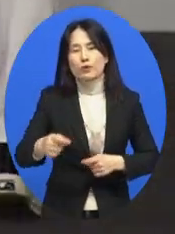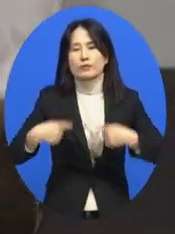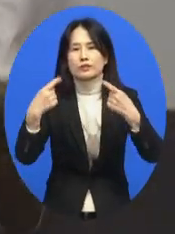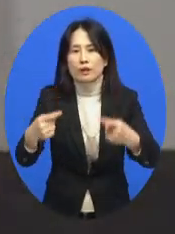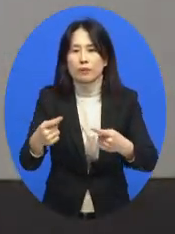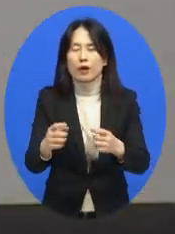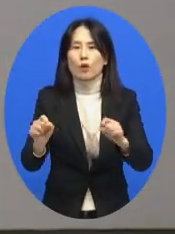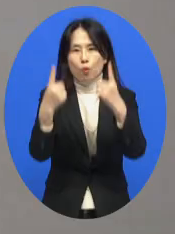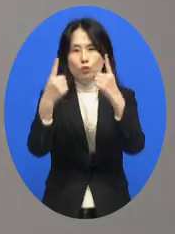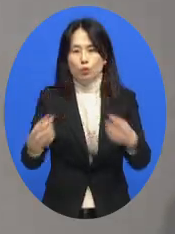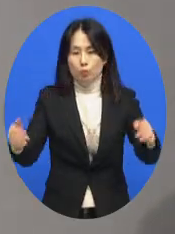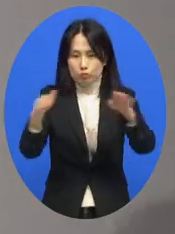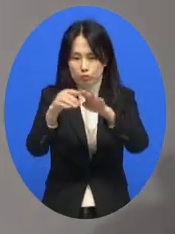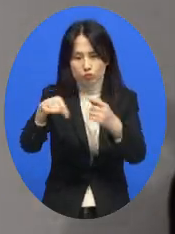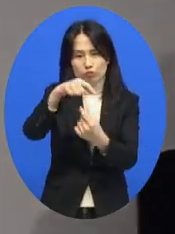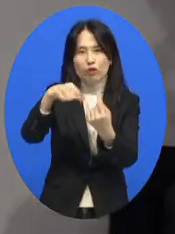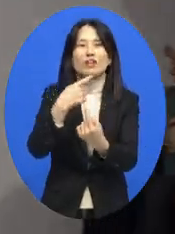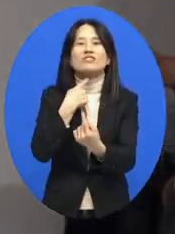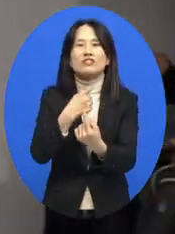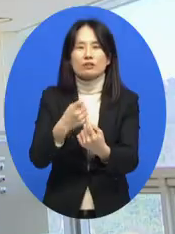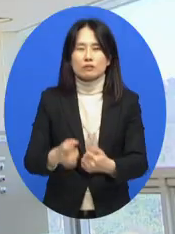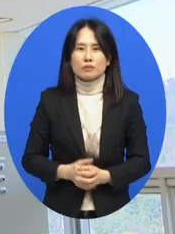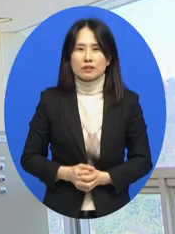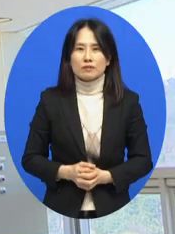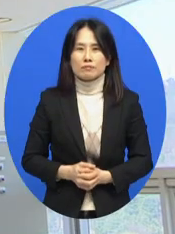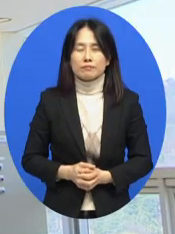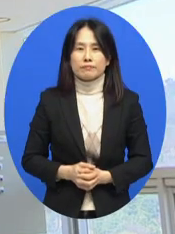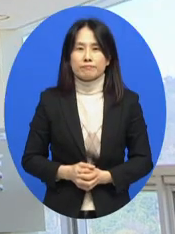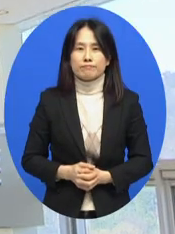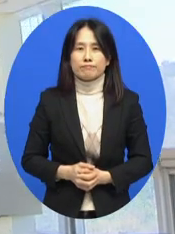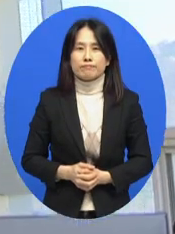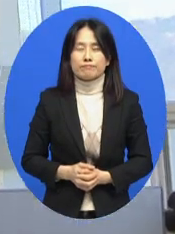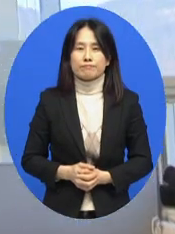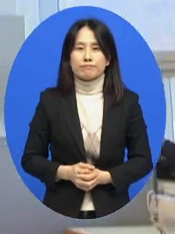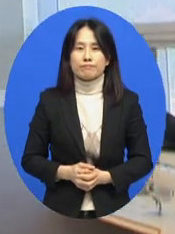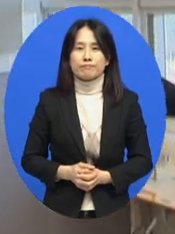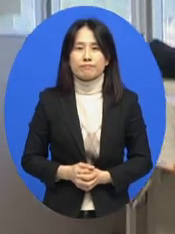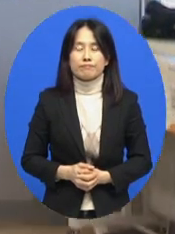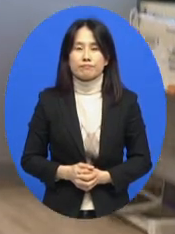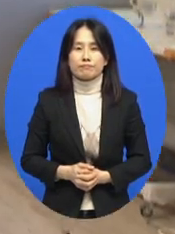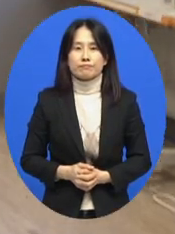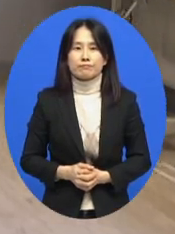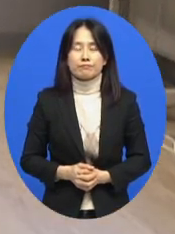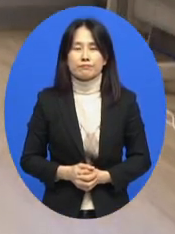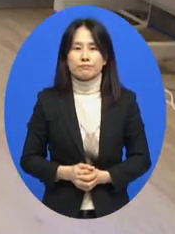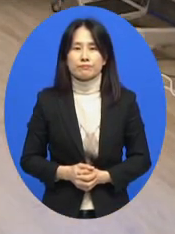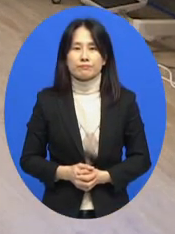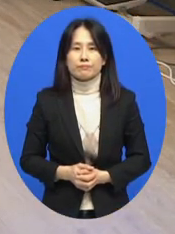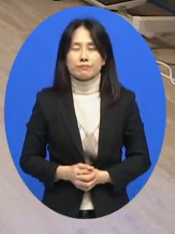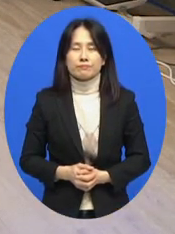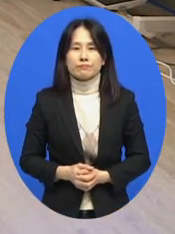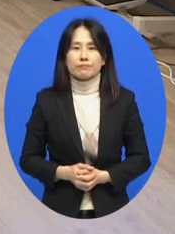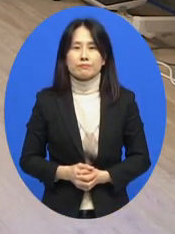공동 부스간을 운영하기도 했습니다 경기지 TV 서문영입니다